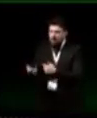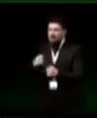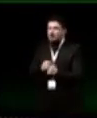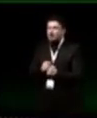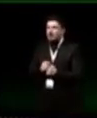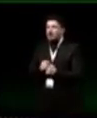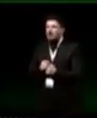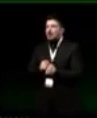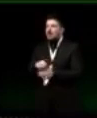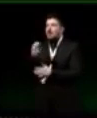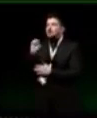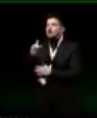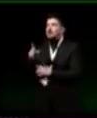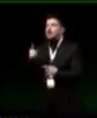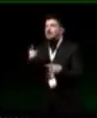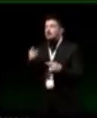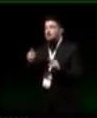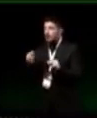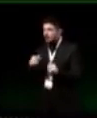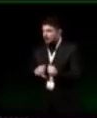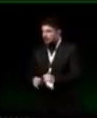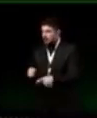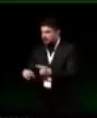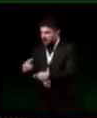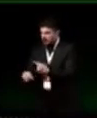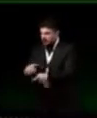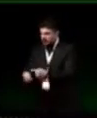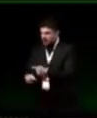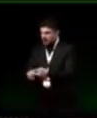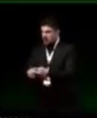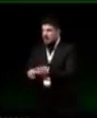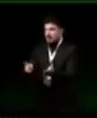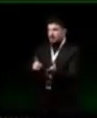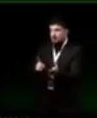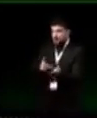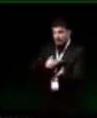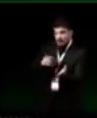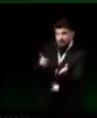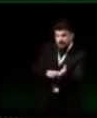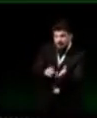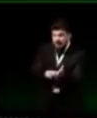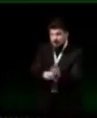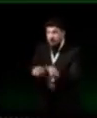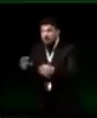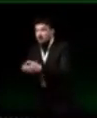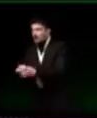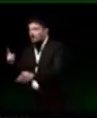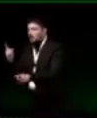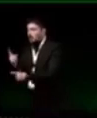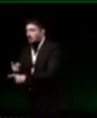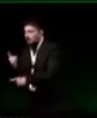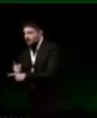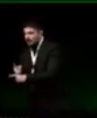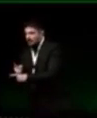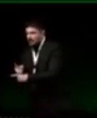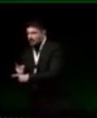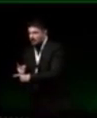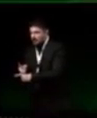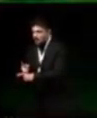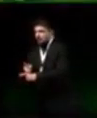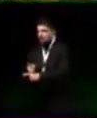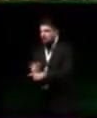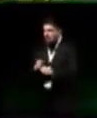educare la nuova generazione che accanto ai diritti ci sono anche i doveri. Benissimo, il bonus per